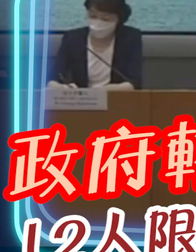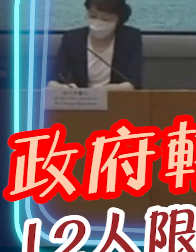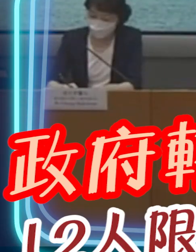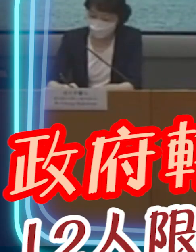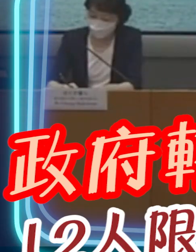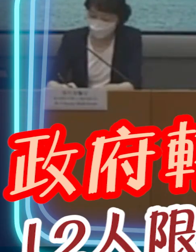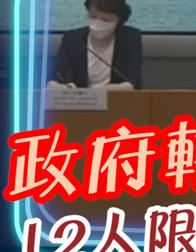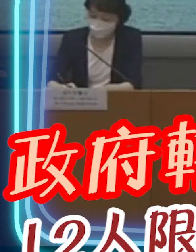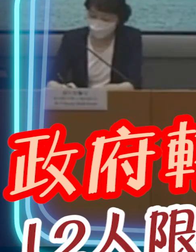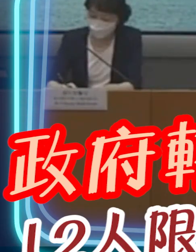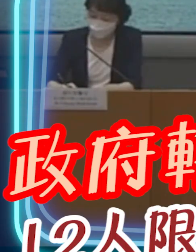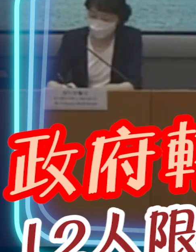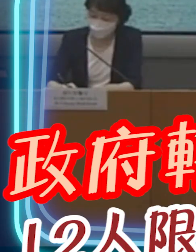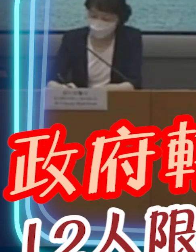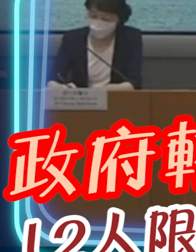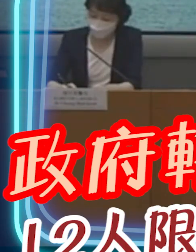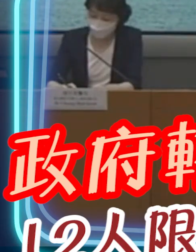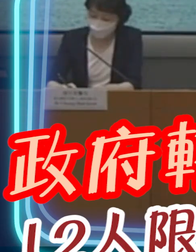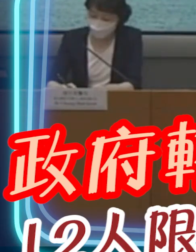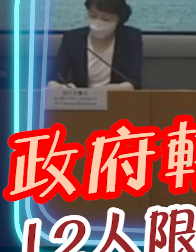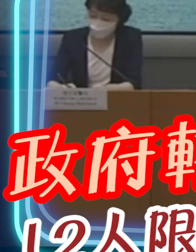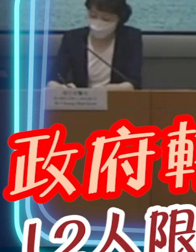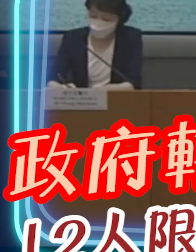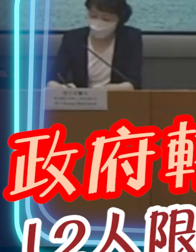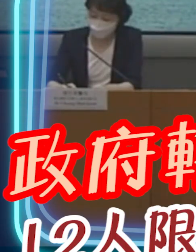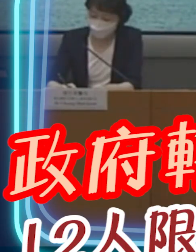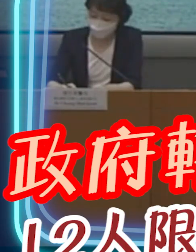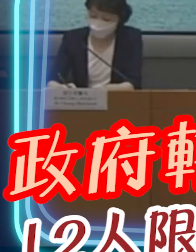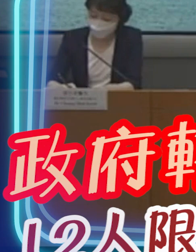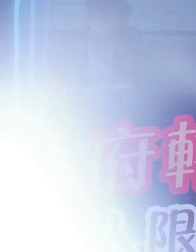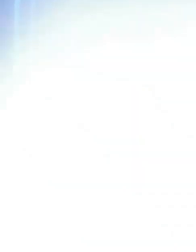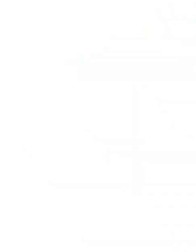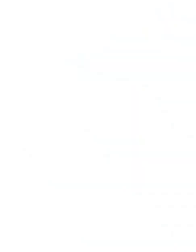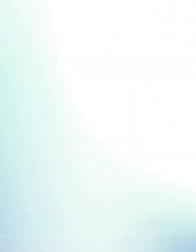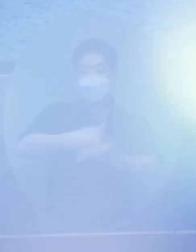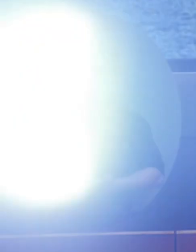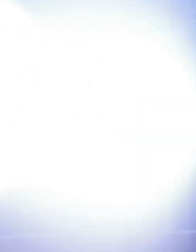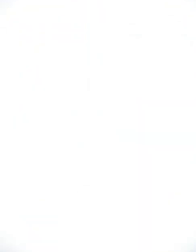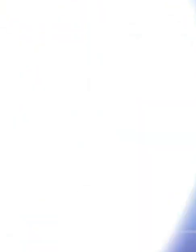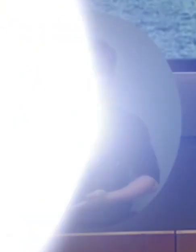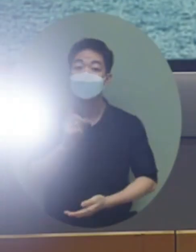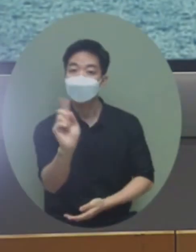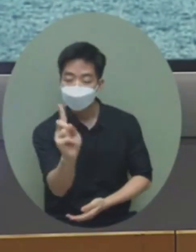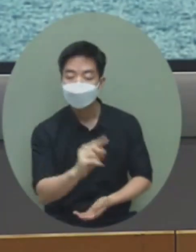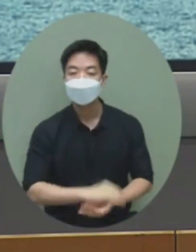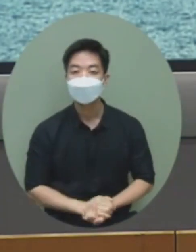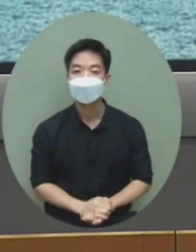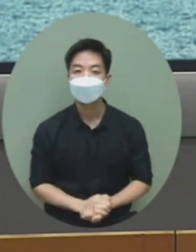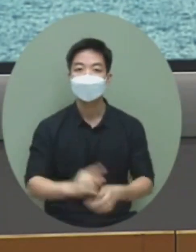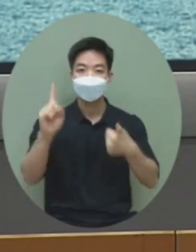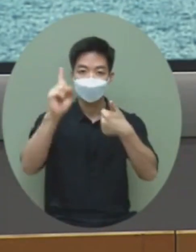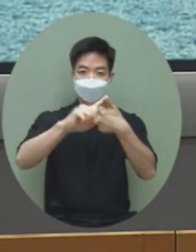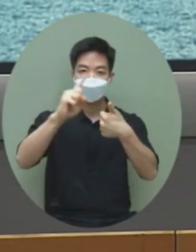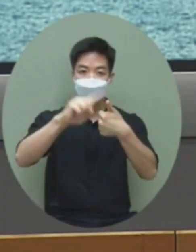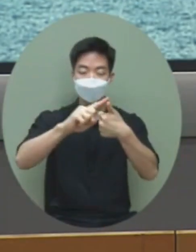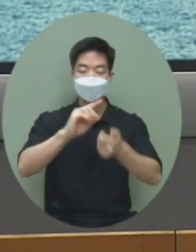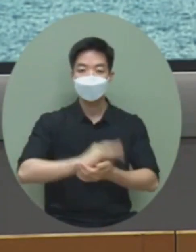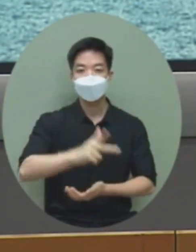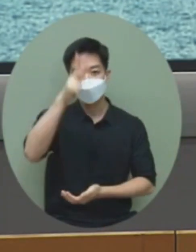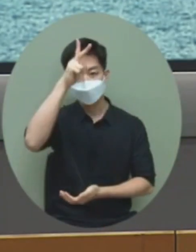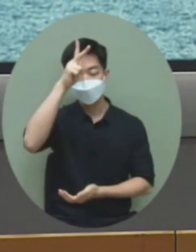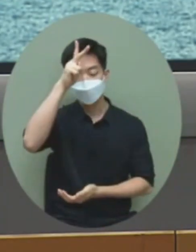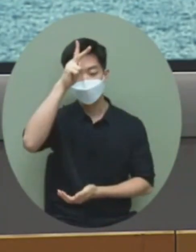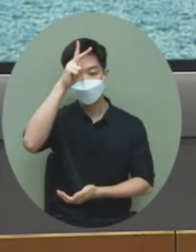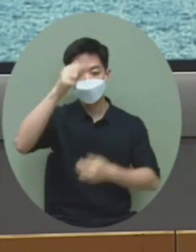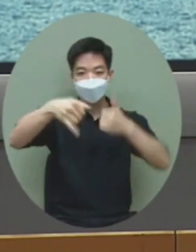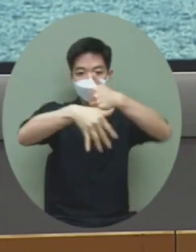政府辖下烧烤场重开，十二人限聚令仍然生效。 第一，政府辖下的烧烤地